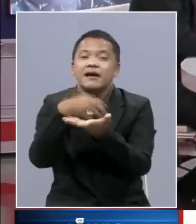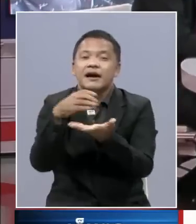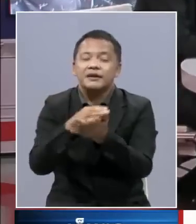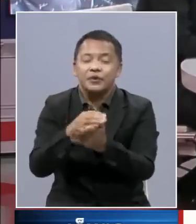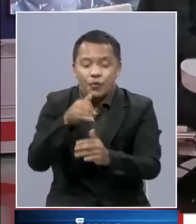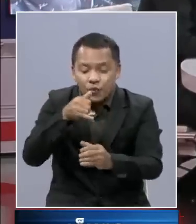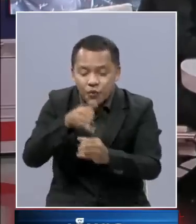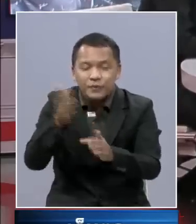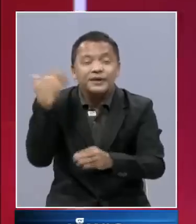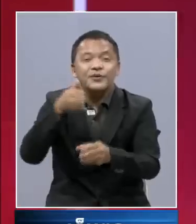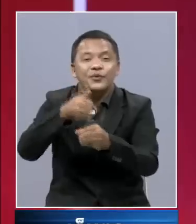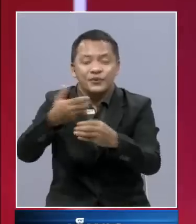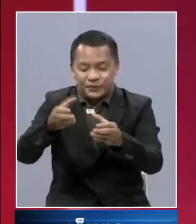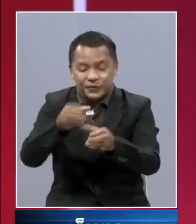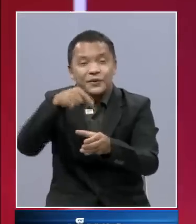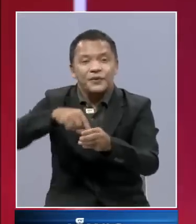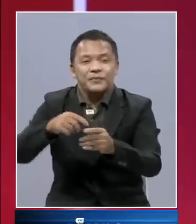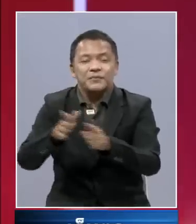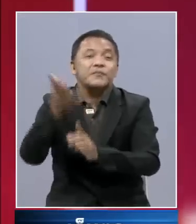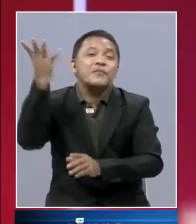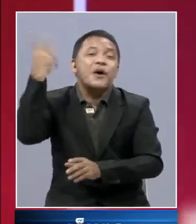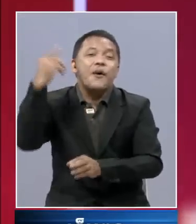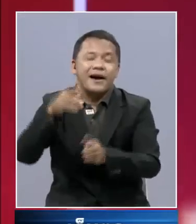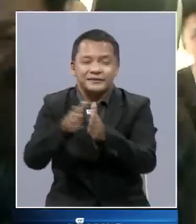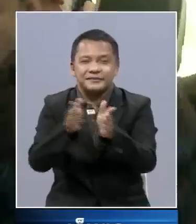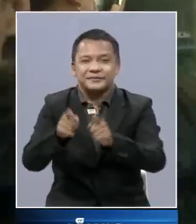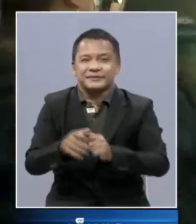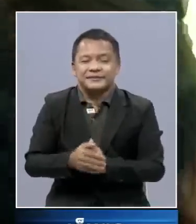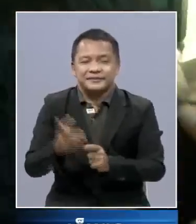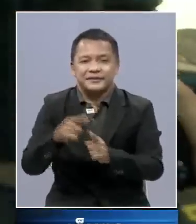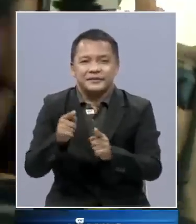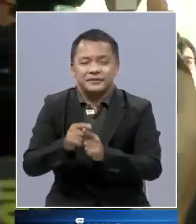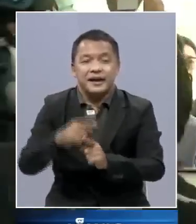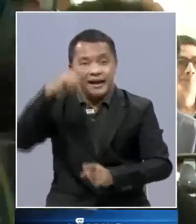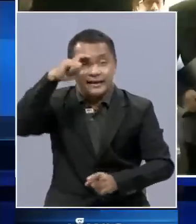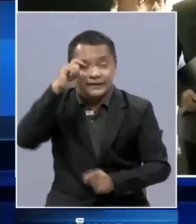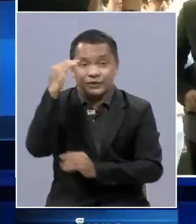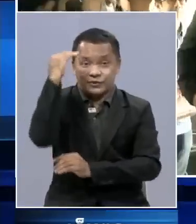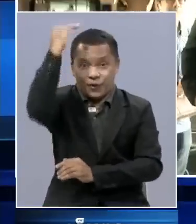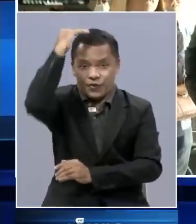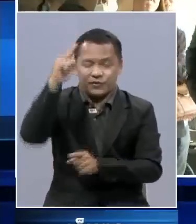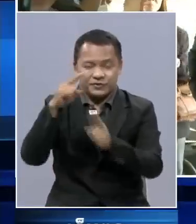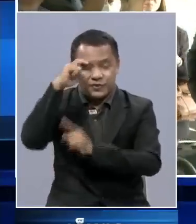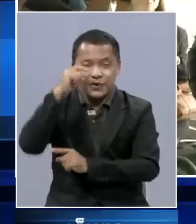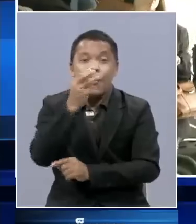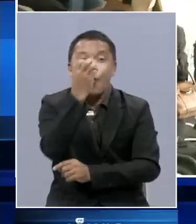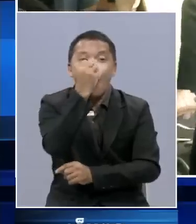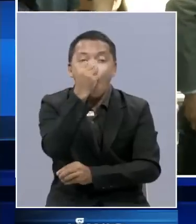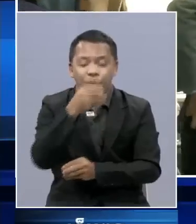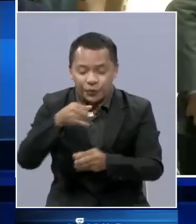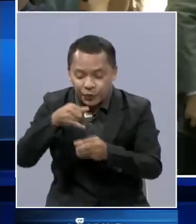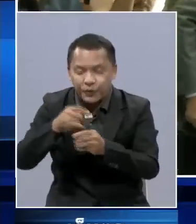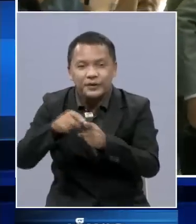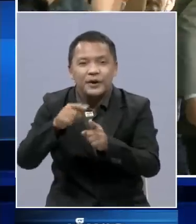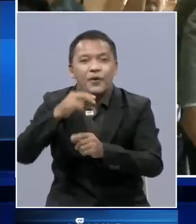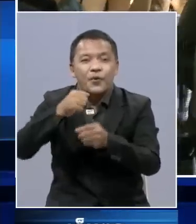สักครู่ใช่ไหมมันมีประเด็นหนึ่งที่เมื่อวานนี้ก็เป็นสีสันละกันนะครับที่คุณเศรษฐาทวีสินนะครับปรากฏว่าไปทดลองทานเมนู